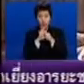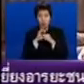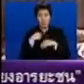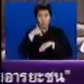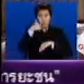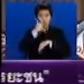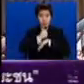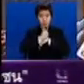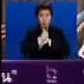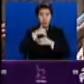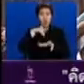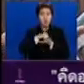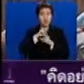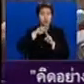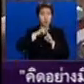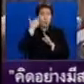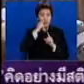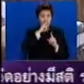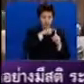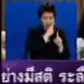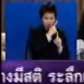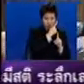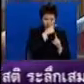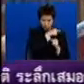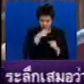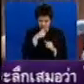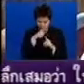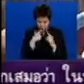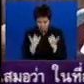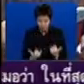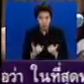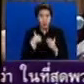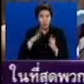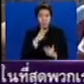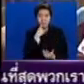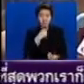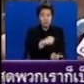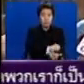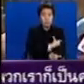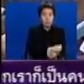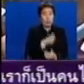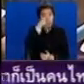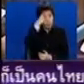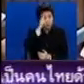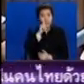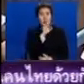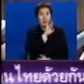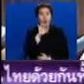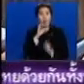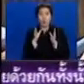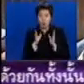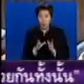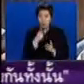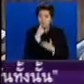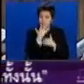าชาดไทยกล่าวว่าตั้งแต่เดือนมกราคมจนถึงปัจจุบันมีประชาชนให้การตอบรับบริจาคเลือดเพิ่มขึ้นเฉลี่ยวันละ800คนเก็บ